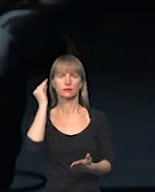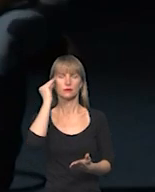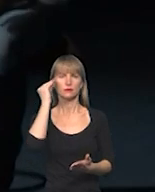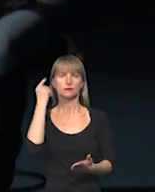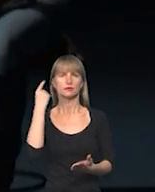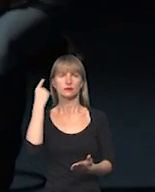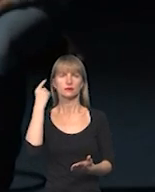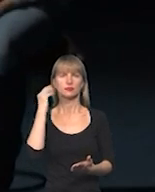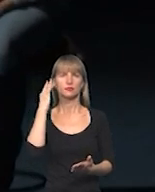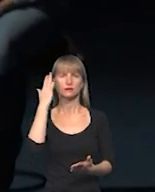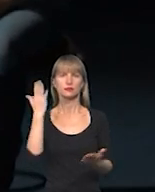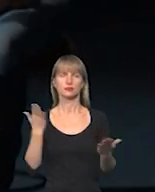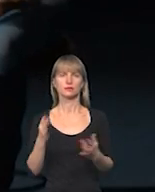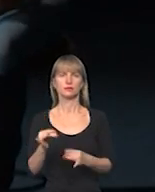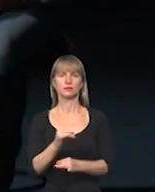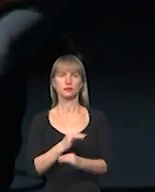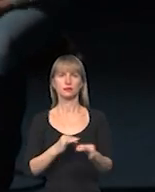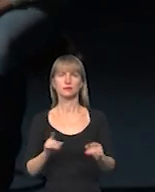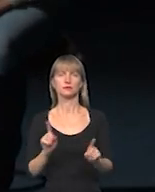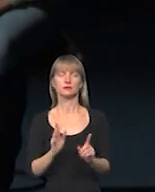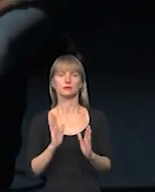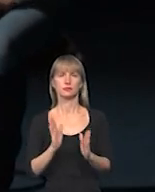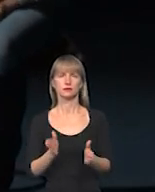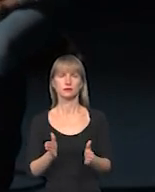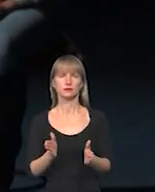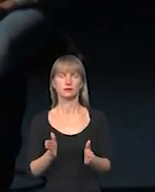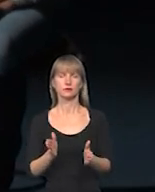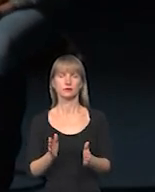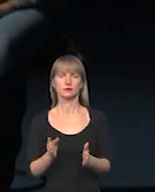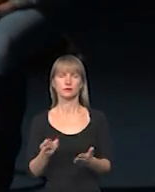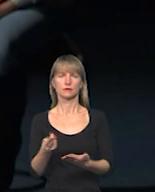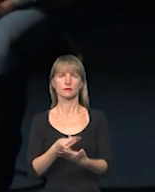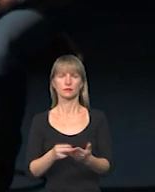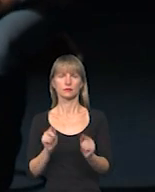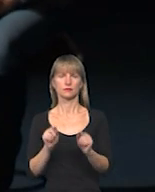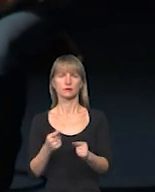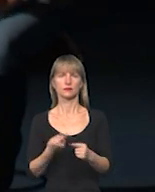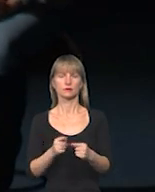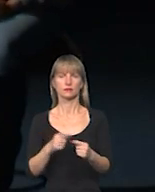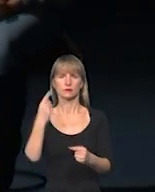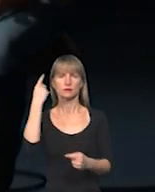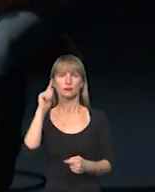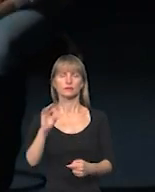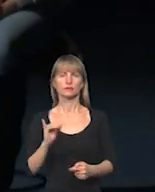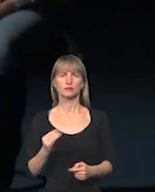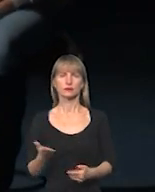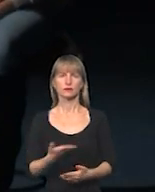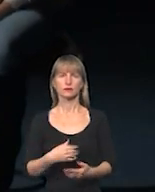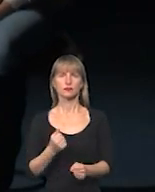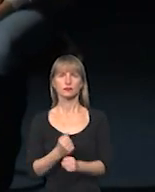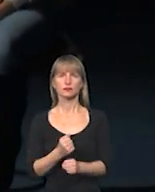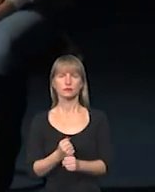ідеями, обговорюємо, що ми можемо втілити в дану ідею. Ми